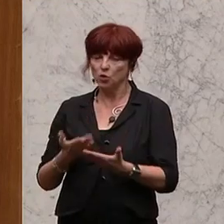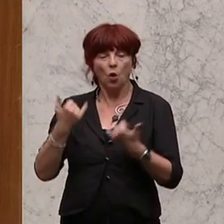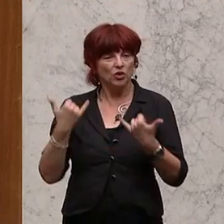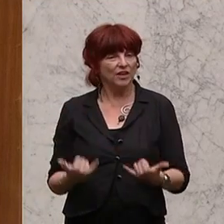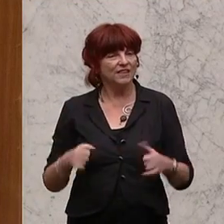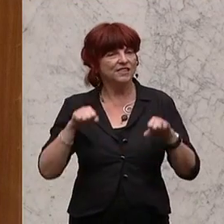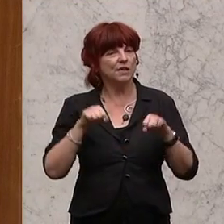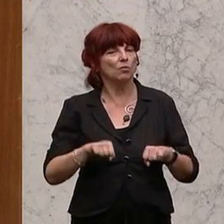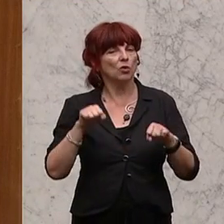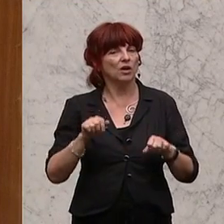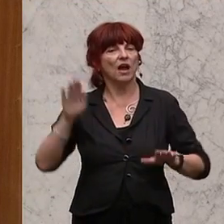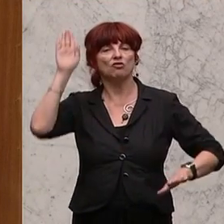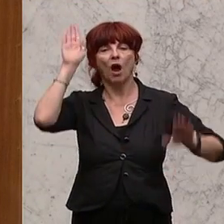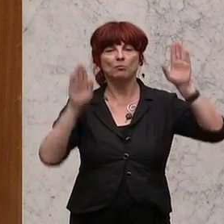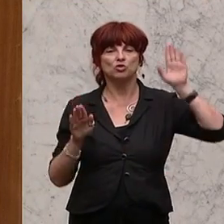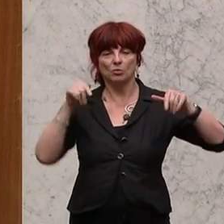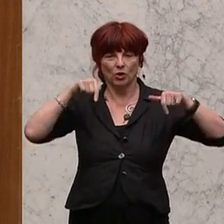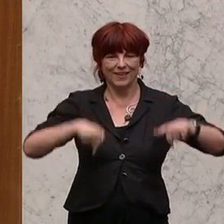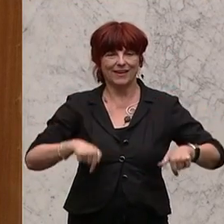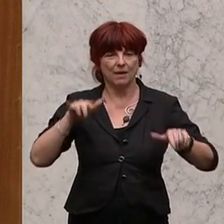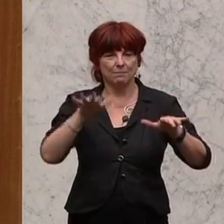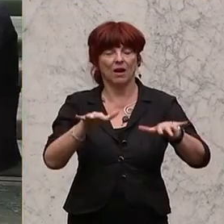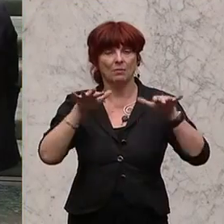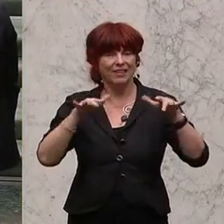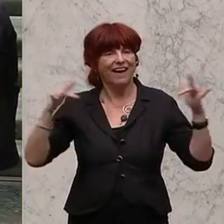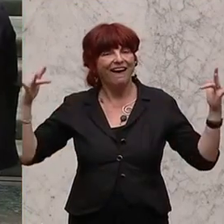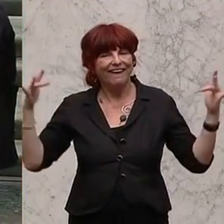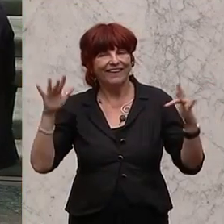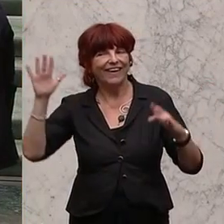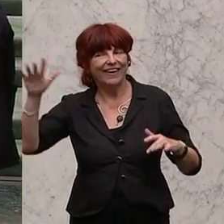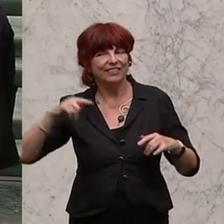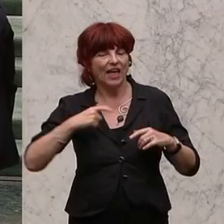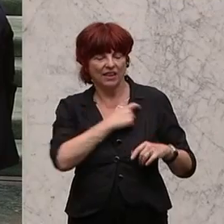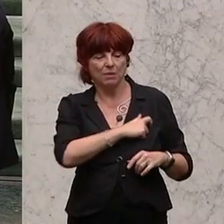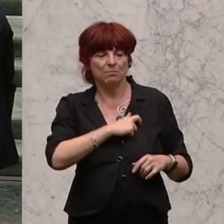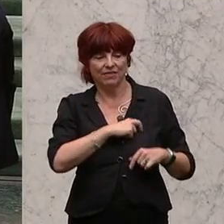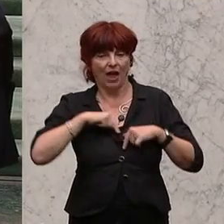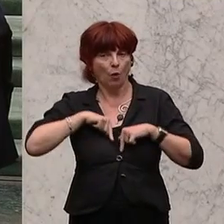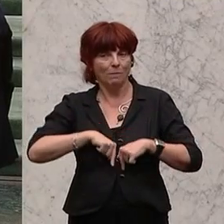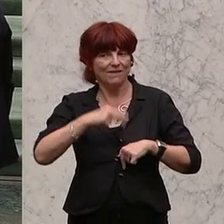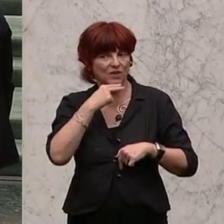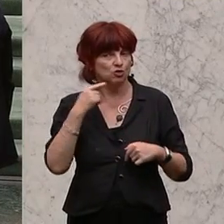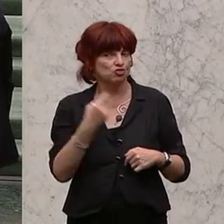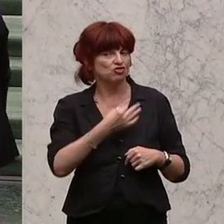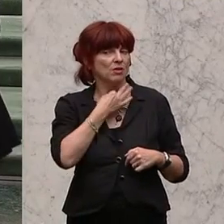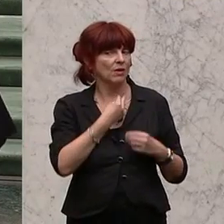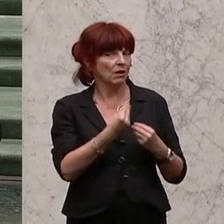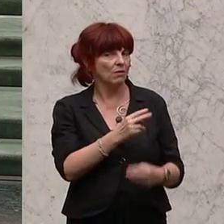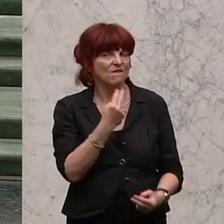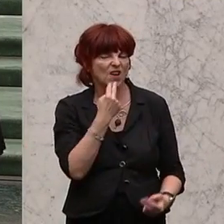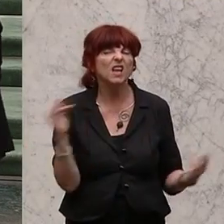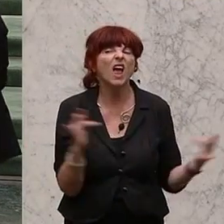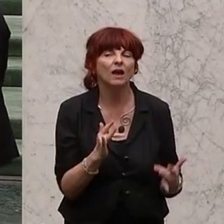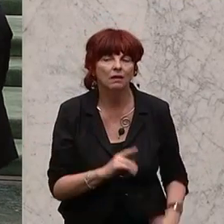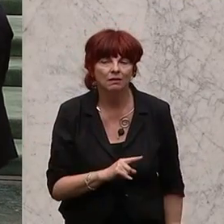Haus das abzustimmen. Dann werden Sie doch nicht gegen Ihren Parteiobmann stimmen, oder? Warum Sie das vor? Wollen Sie das? Wollen Sie